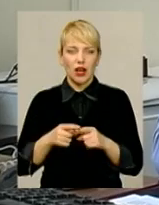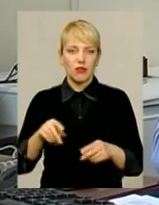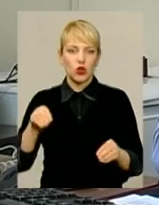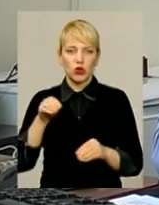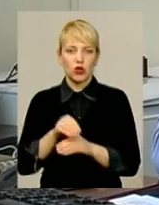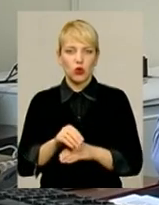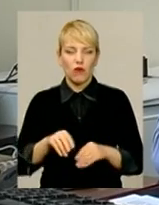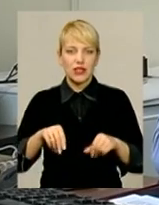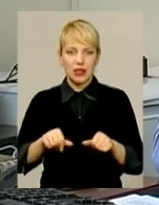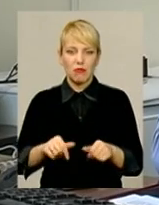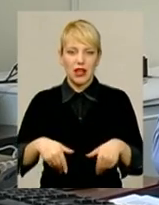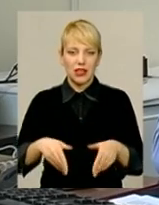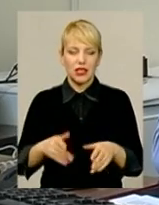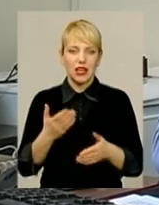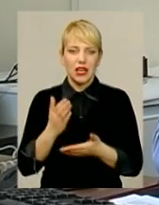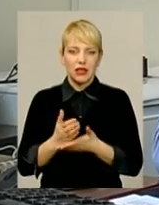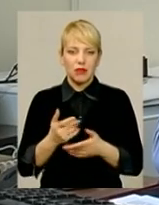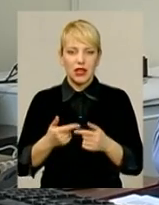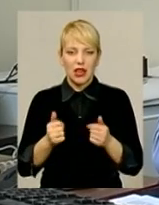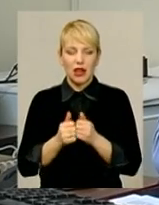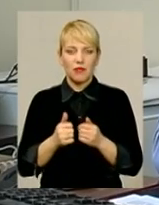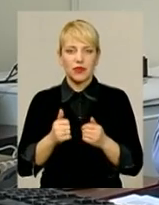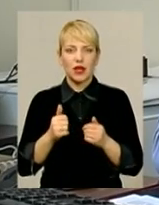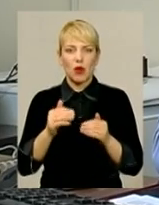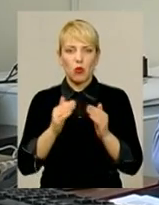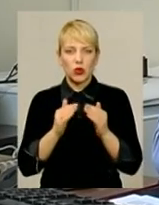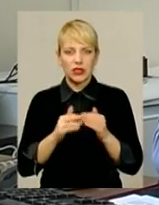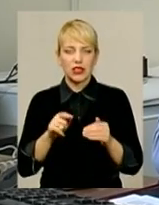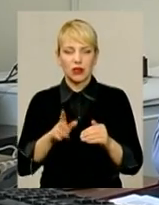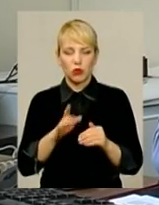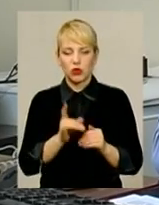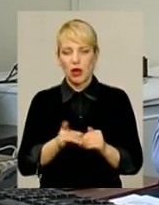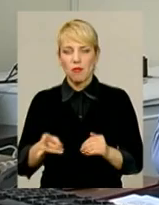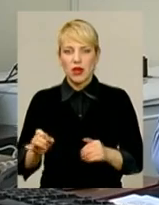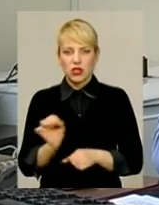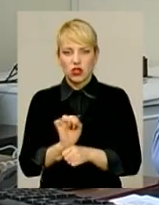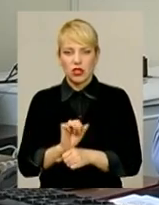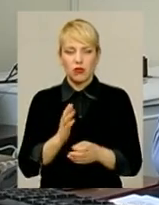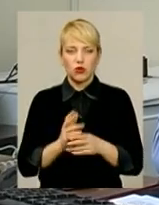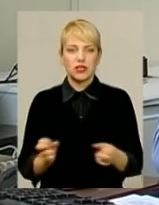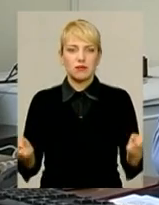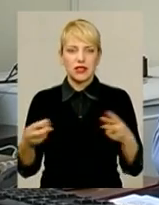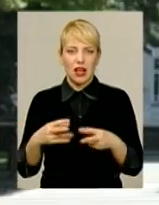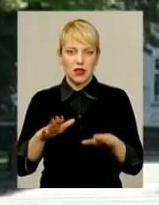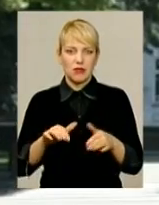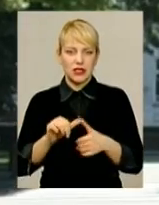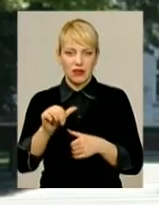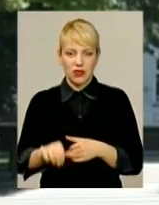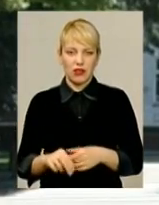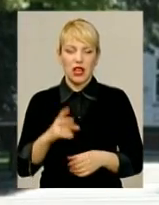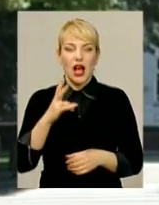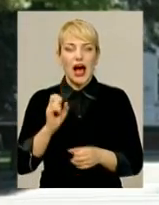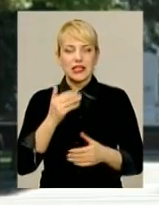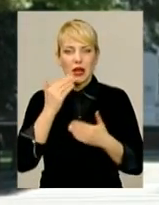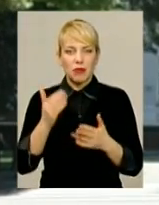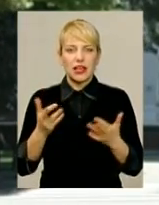ділянка, є біля сусіднього будинку, що буде розташовуватися на автостоянках, спеціально відведених для цього місцях. А от запитати,